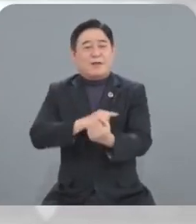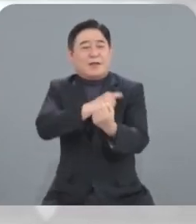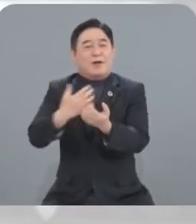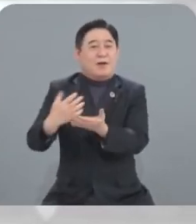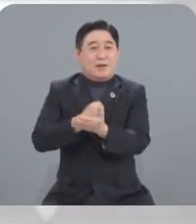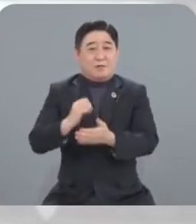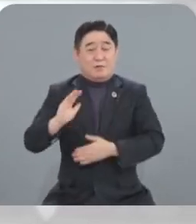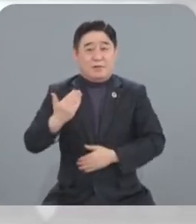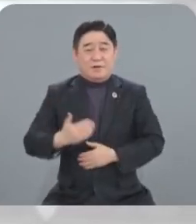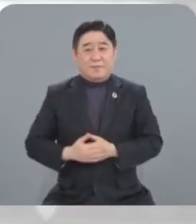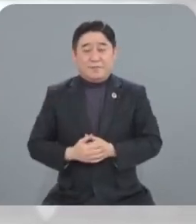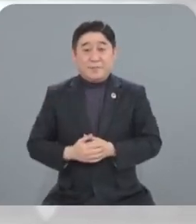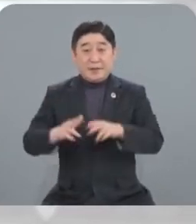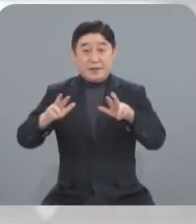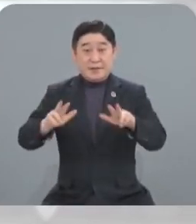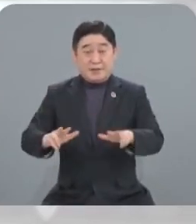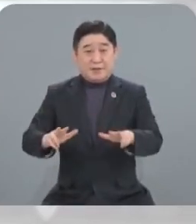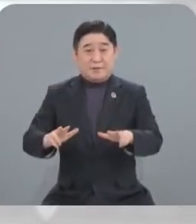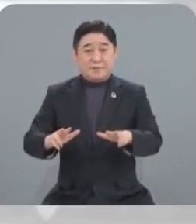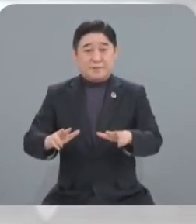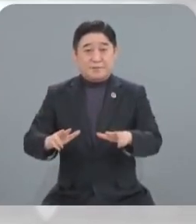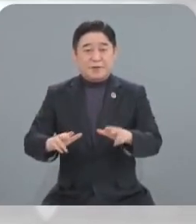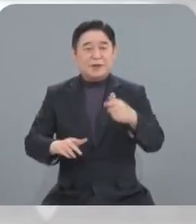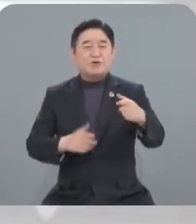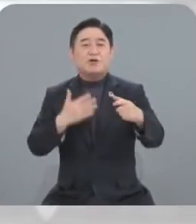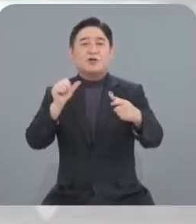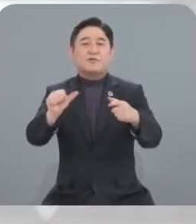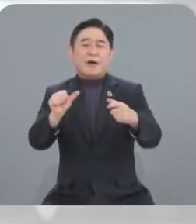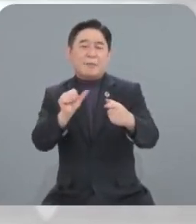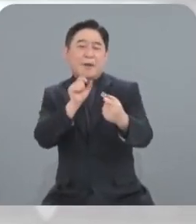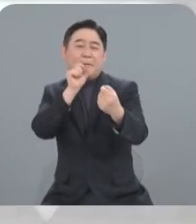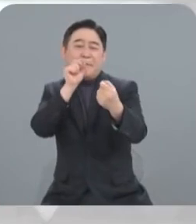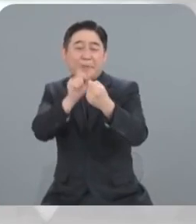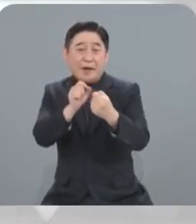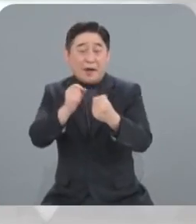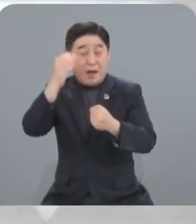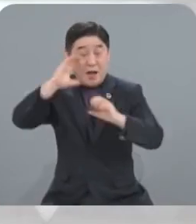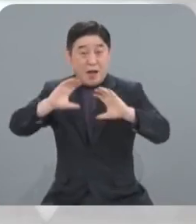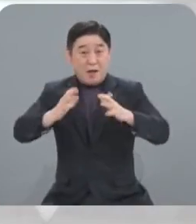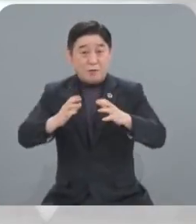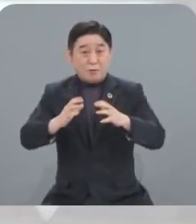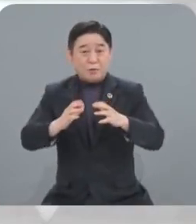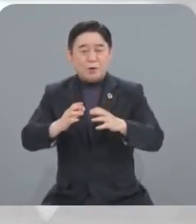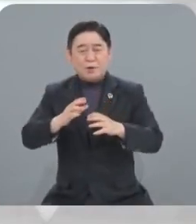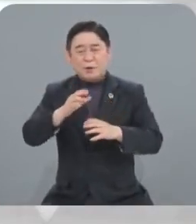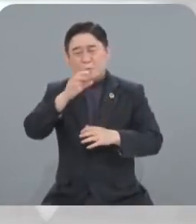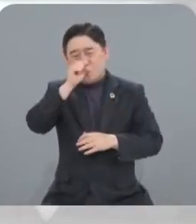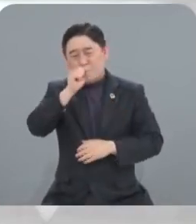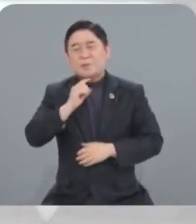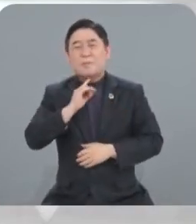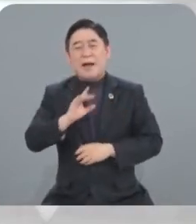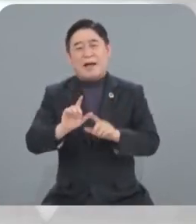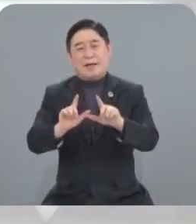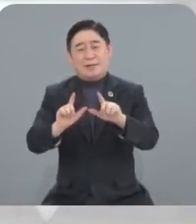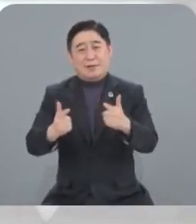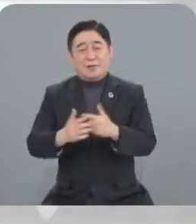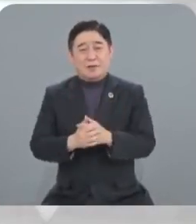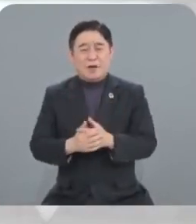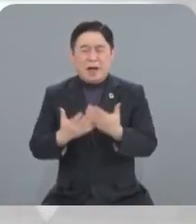있어야 합니다 지금 g5 진입을 눈앞에 둔 우리는 꽃길 만 겉이 않았습니다